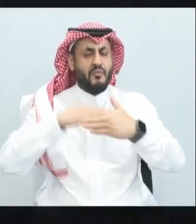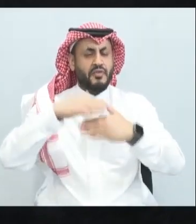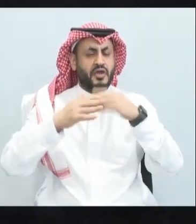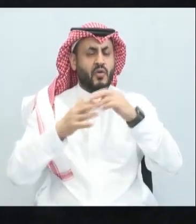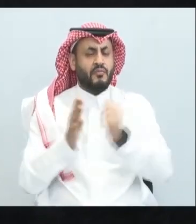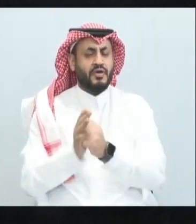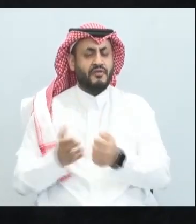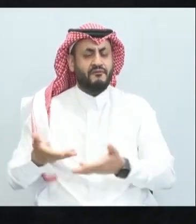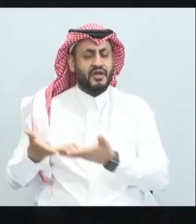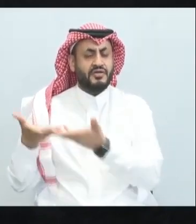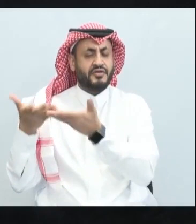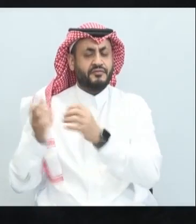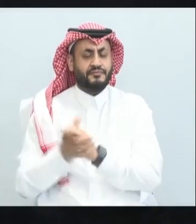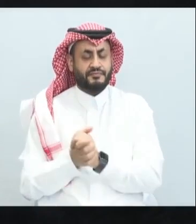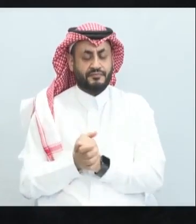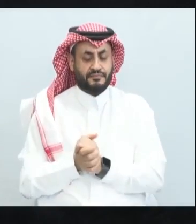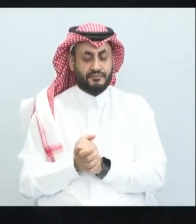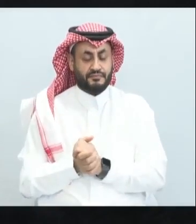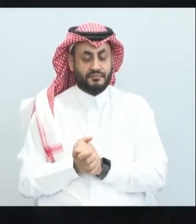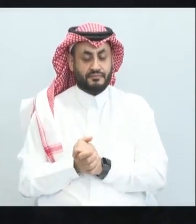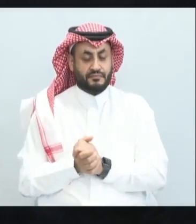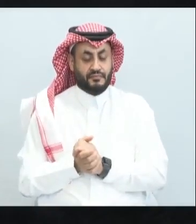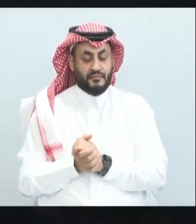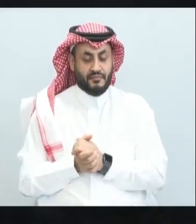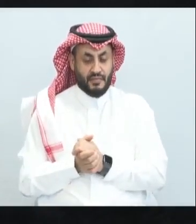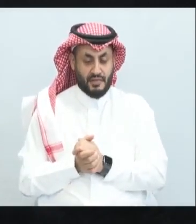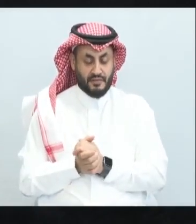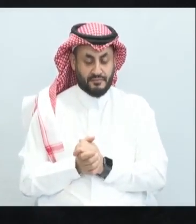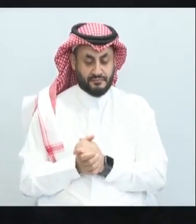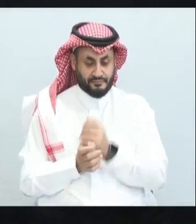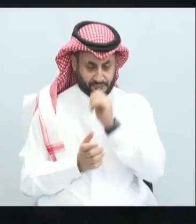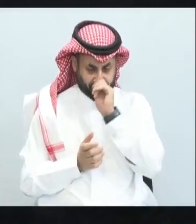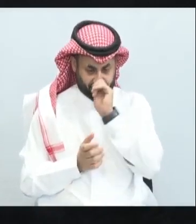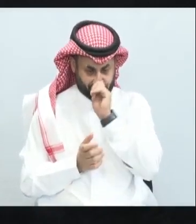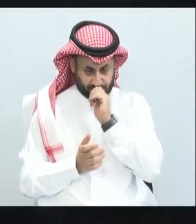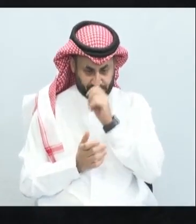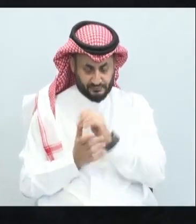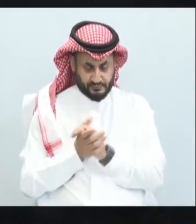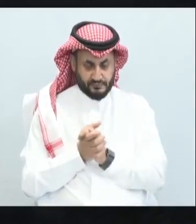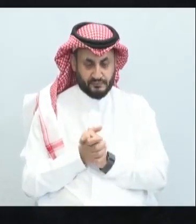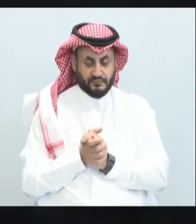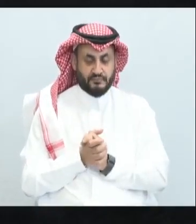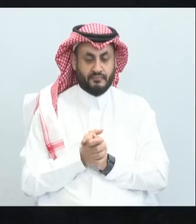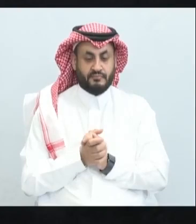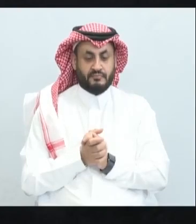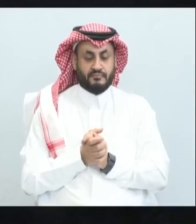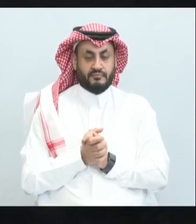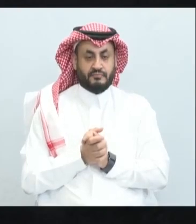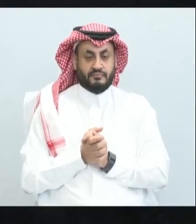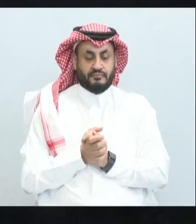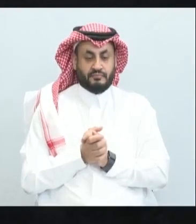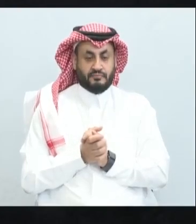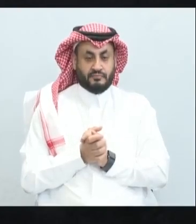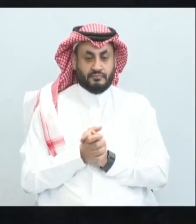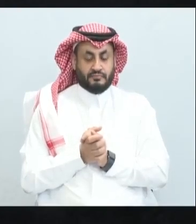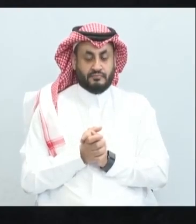الجنه ولا بد ان تفكر ان هذا ان الله يبني لك ليس كبناء ما يوجد